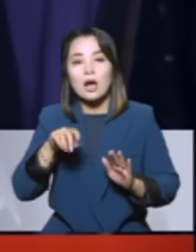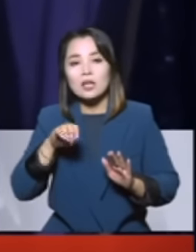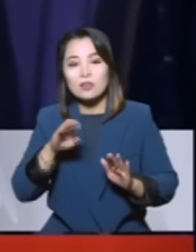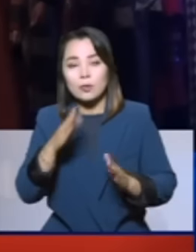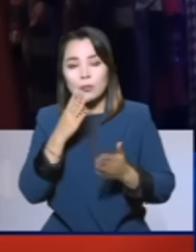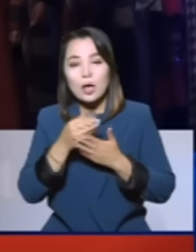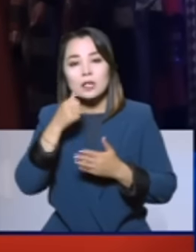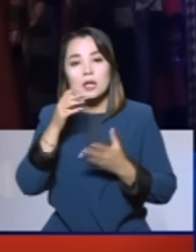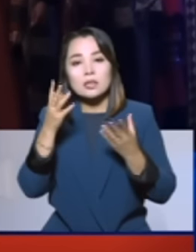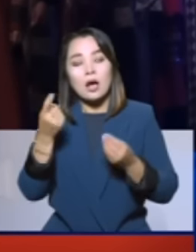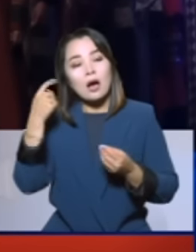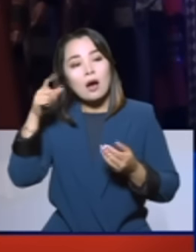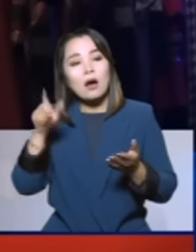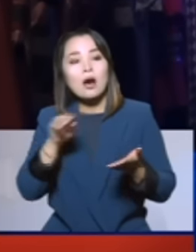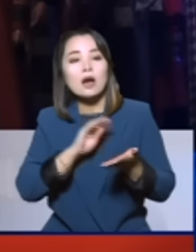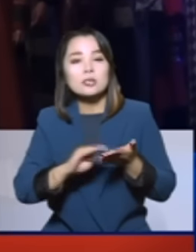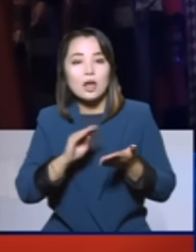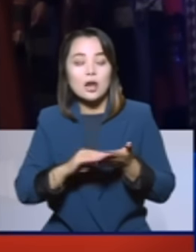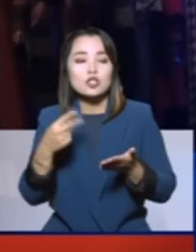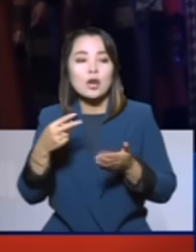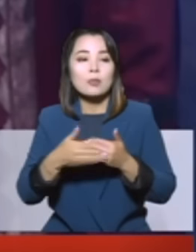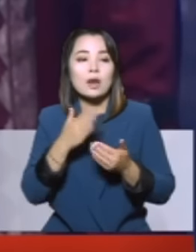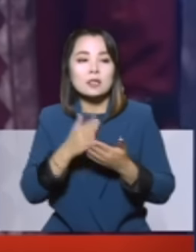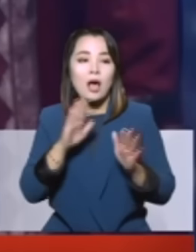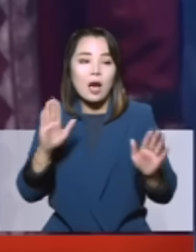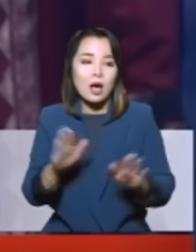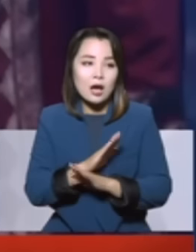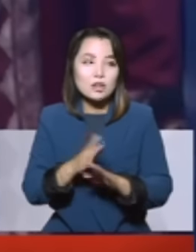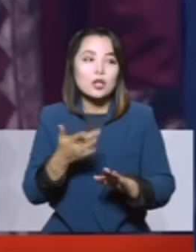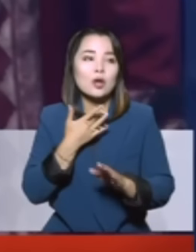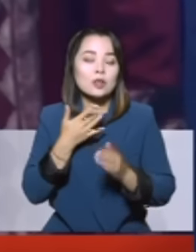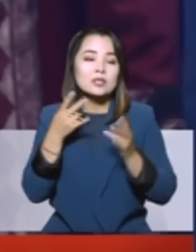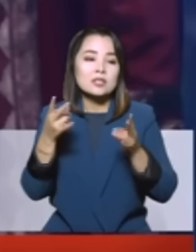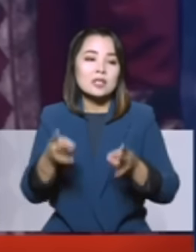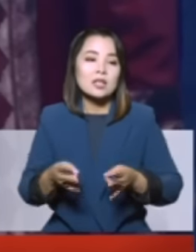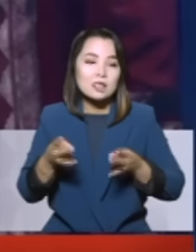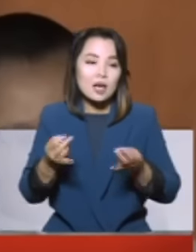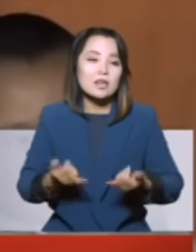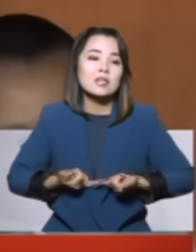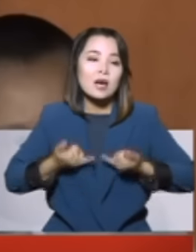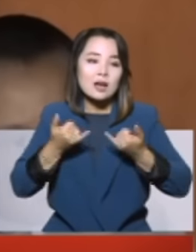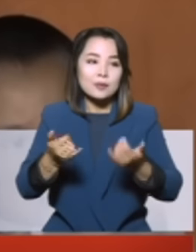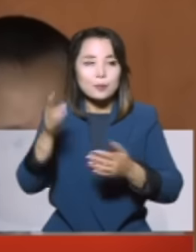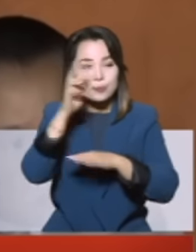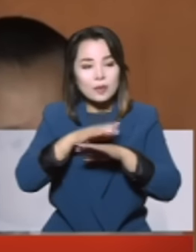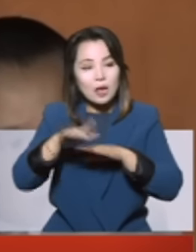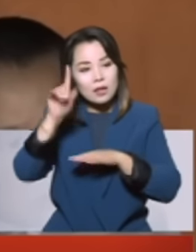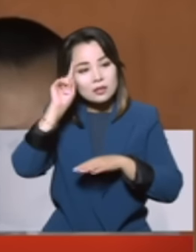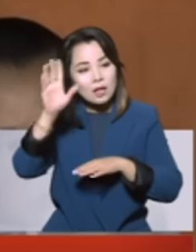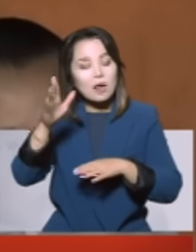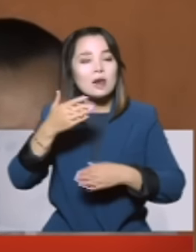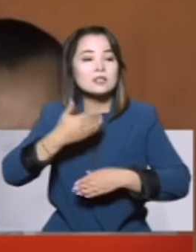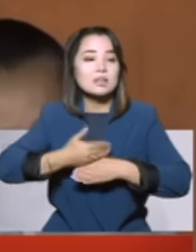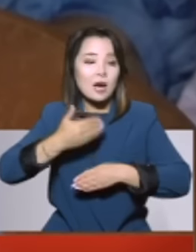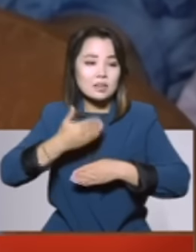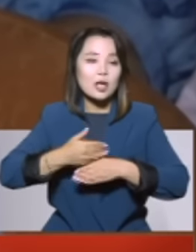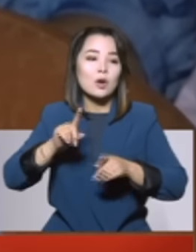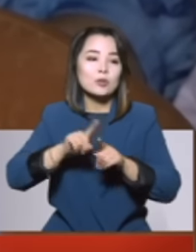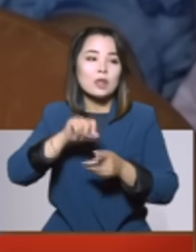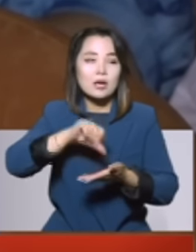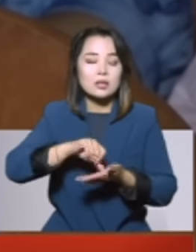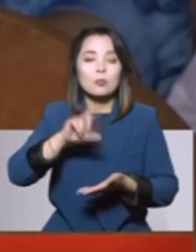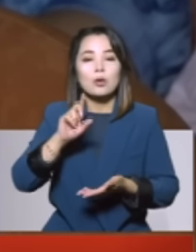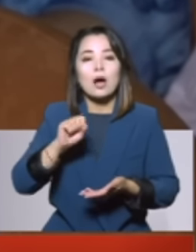Кеште ақынның 20-дан астам әні жанды дауыста шырқалды. Ұлық тұлғаның ұлы бейнесін елімізге танымал сахна саңлақтары